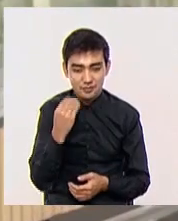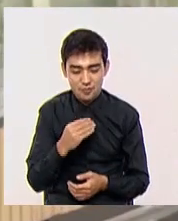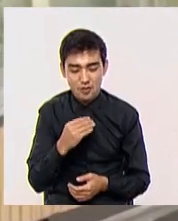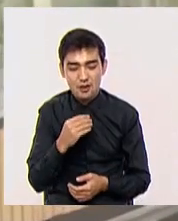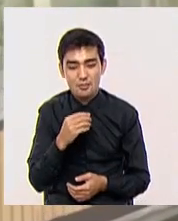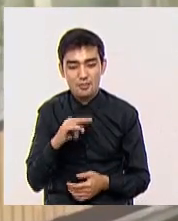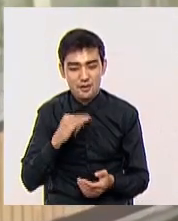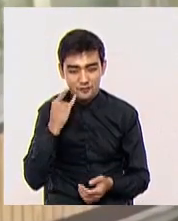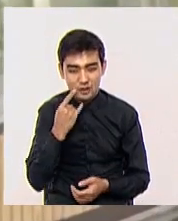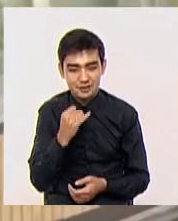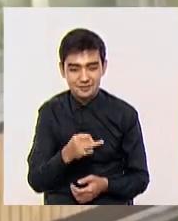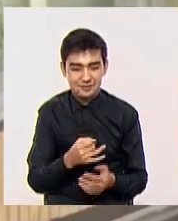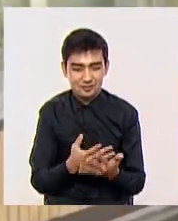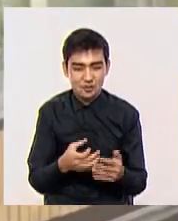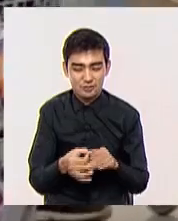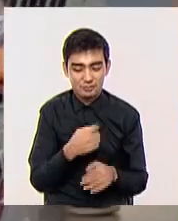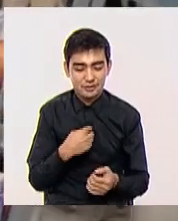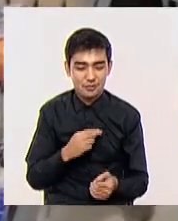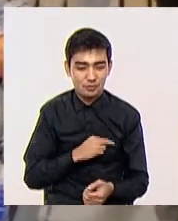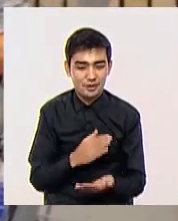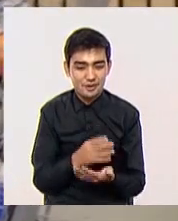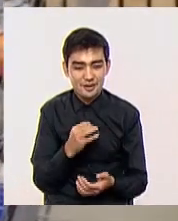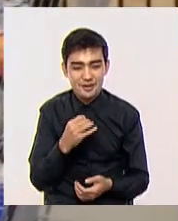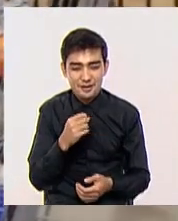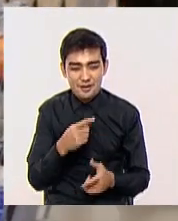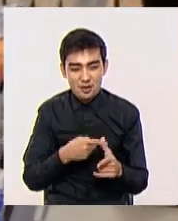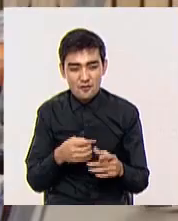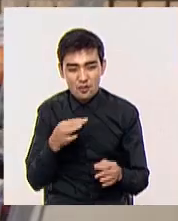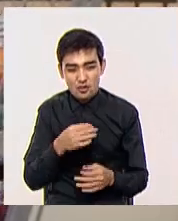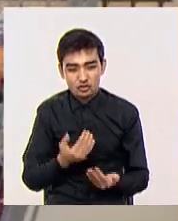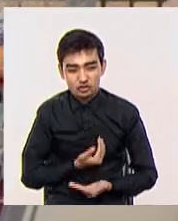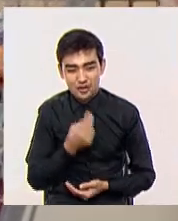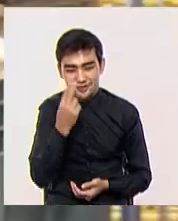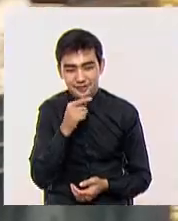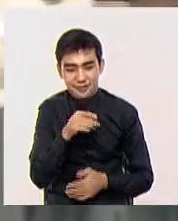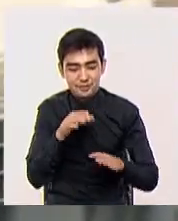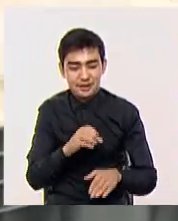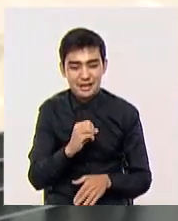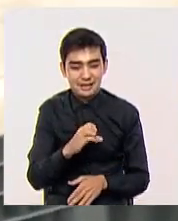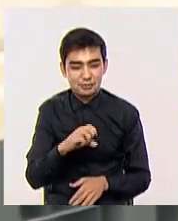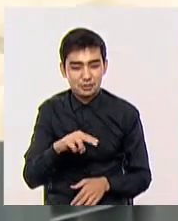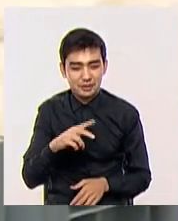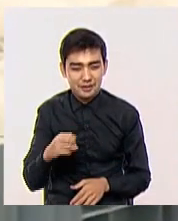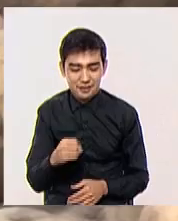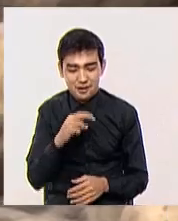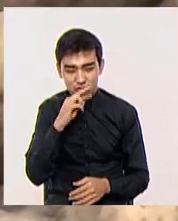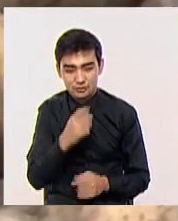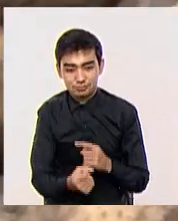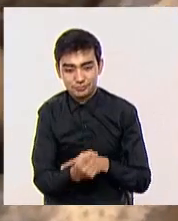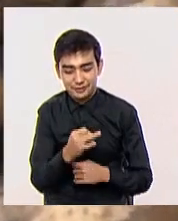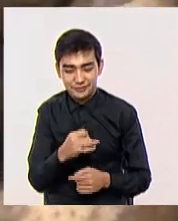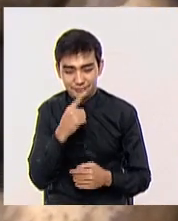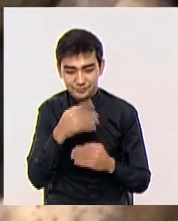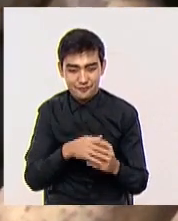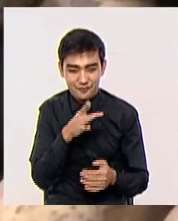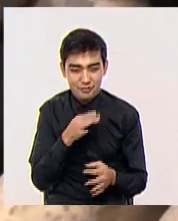образом, покрывается 30% от потребности картофеля жителями Нур-Султана. В свою очередь, в СПК заверяют, что учли ошибки и в предстоящем